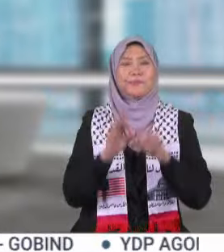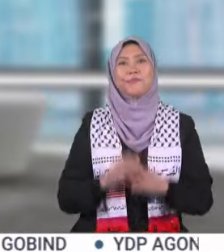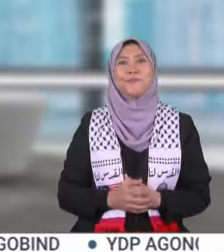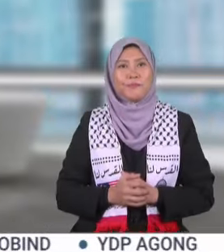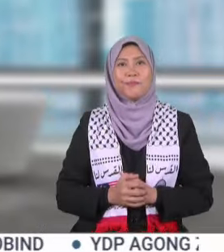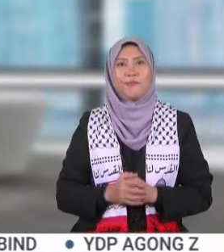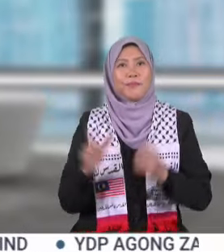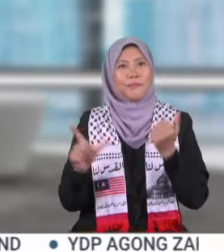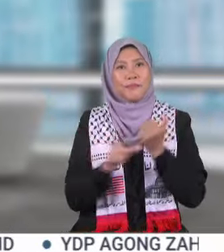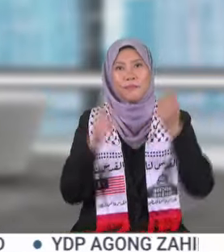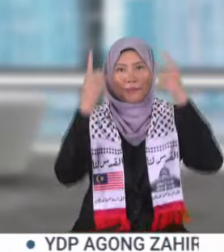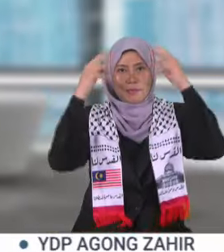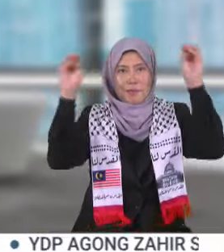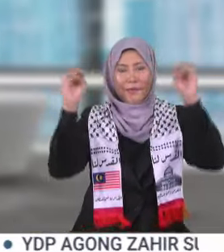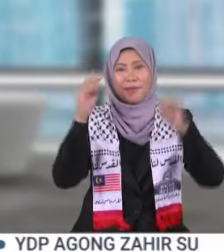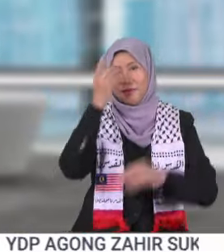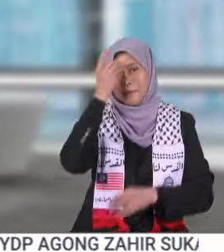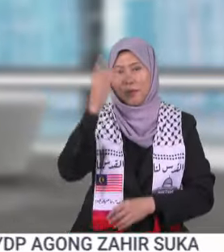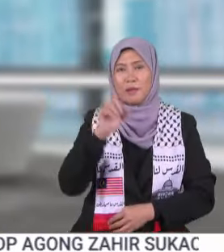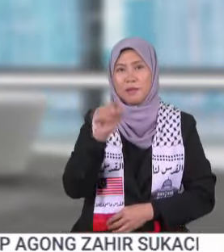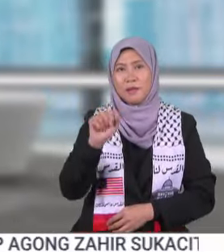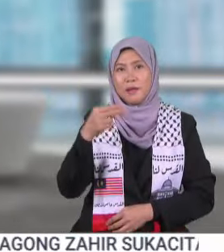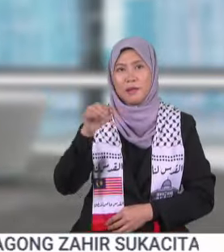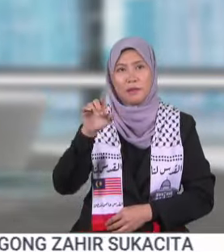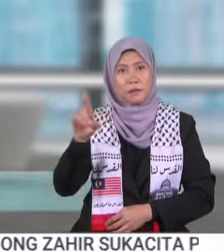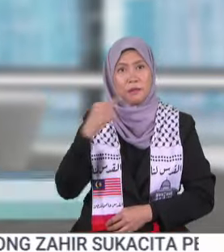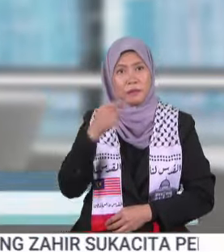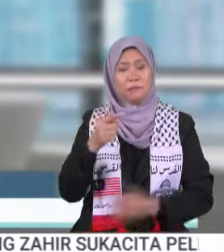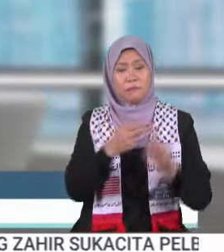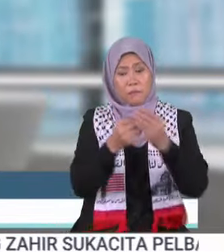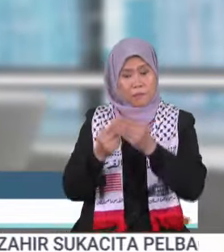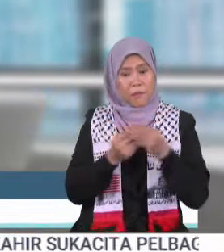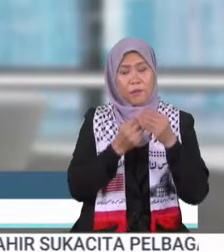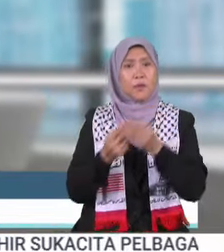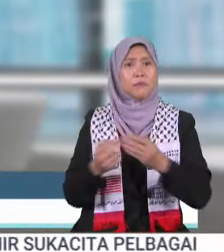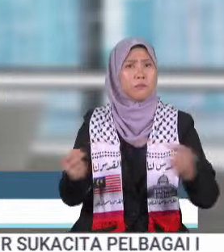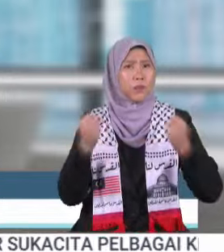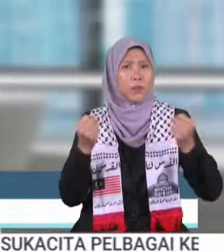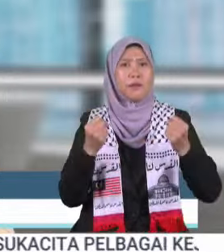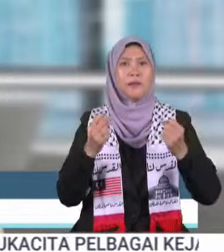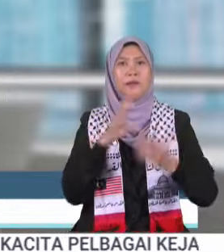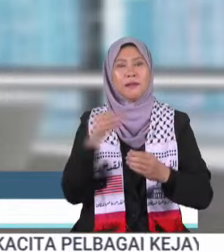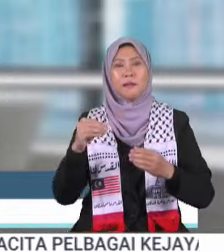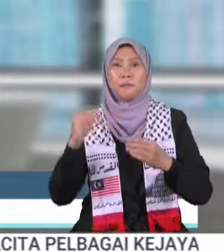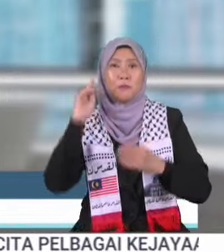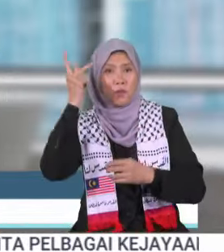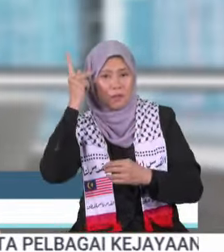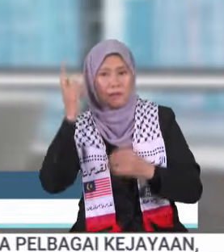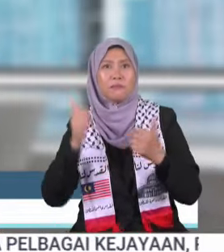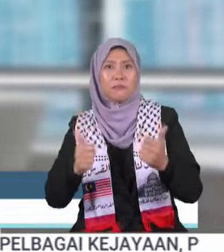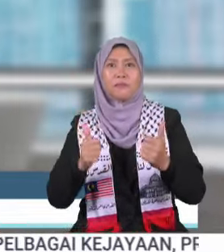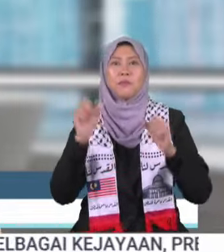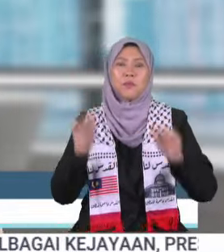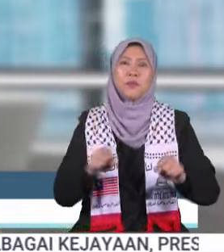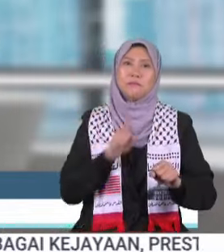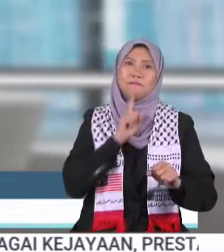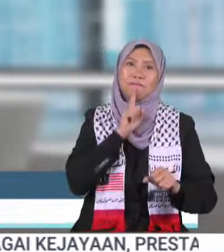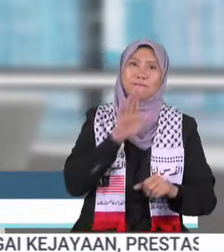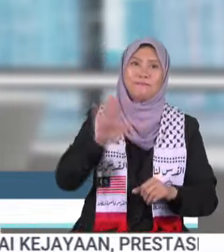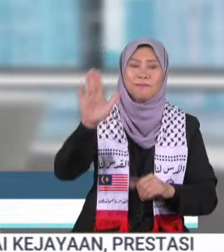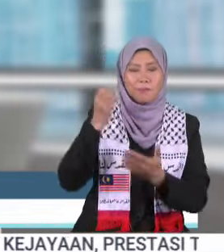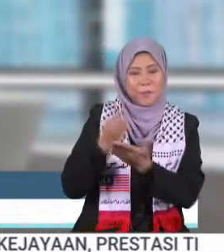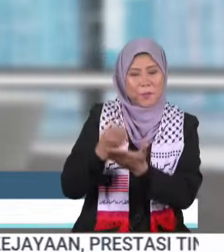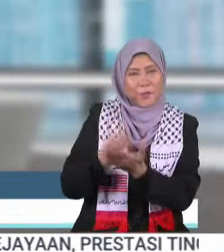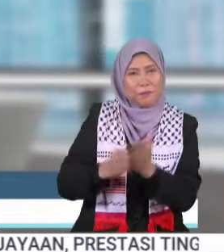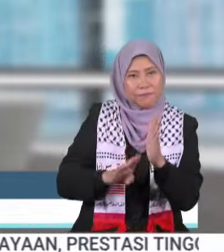Menteri Datuk Seri dr Ahmad Zahid Hamidi yakin dengan perpaduan yang utuh ditambah pula kestabilan politik dapat menjamin kemakmuran ekonomi